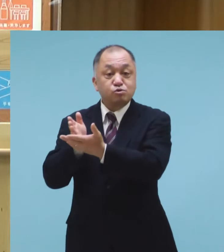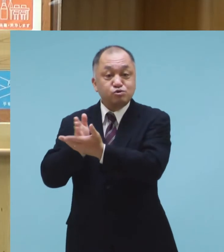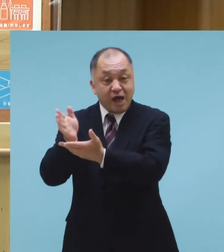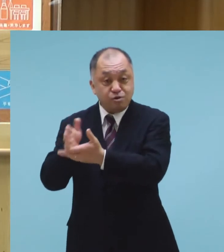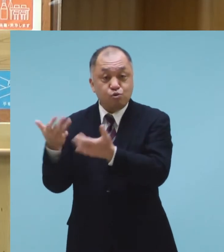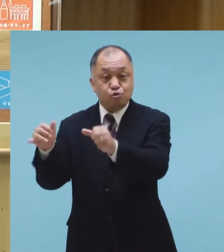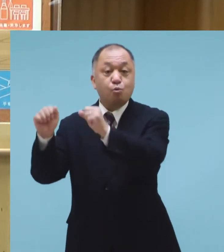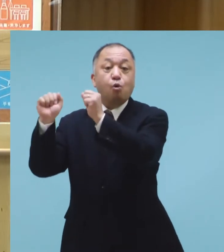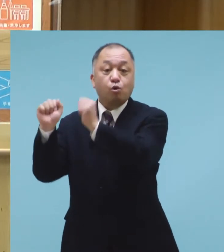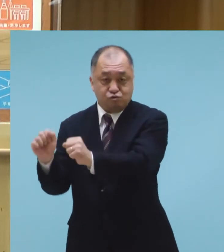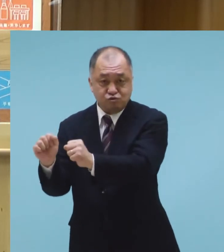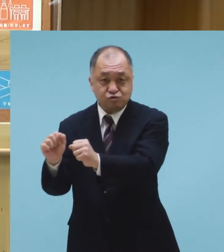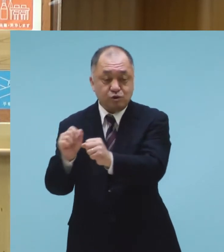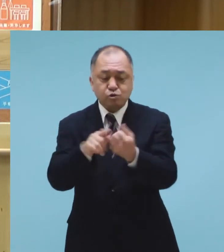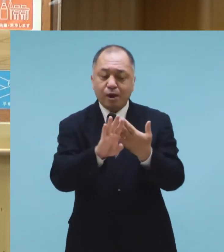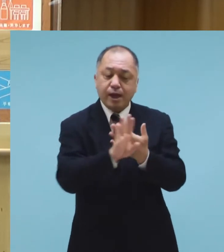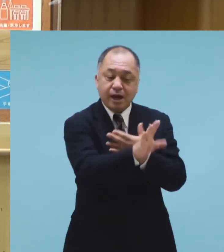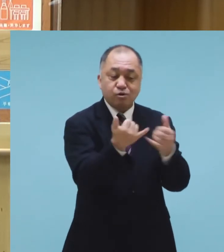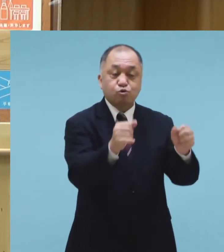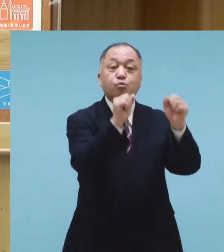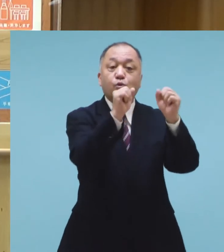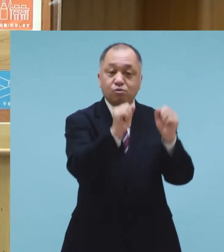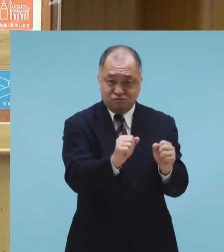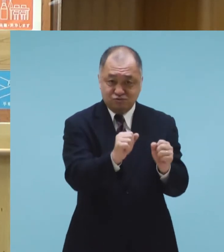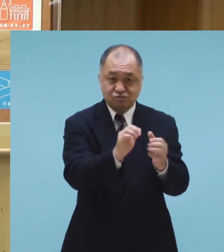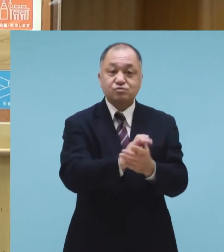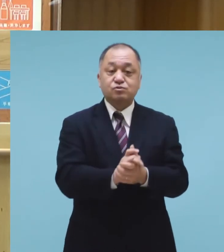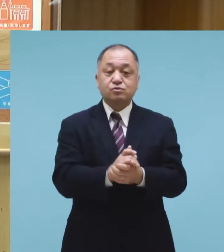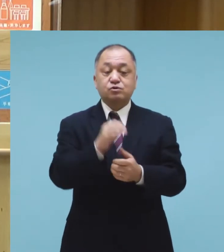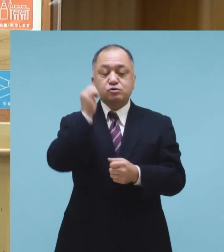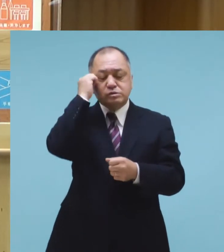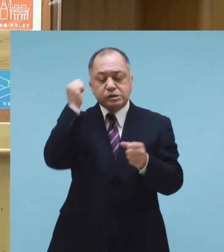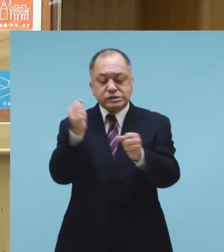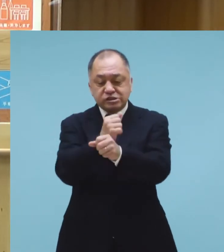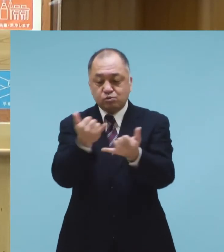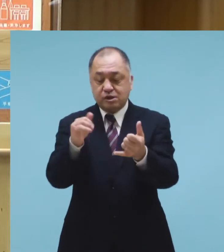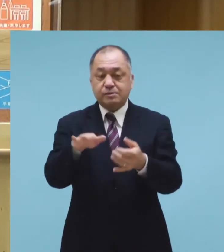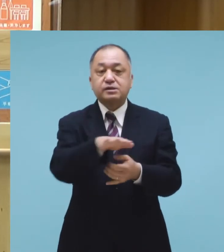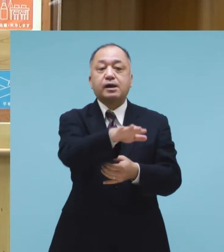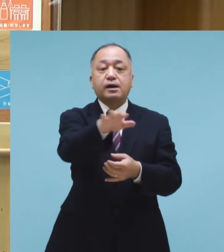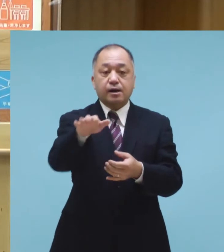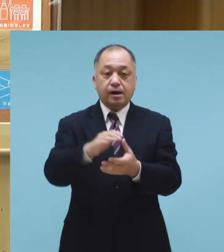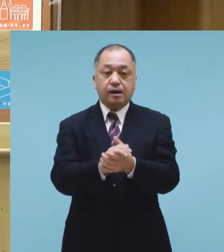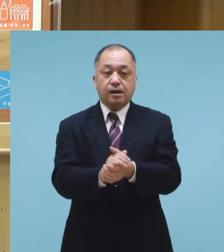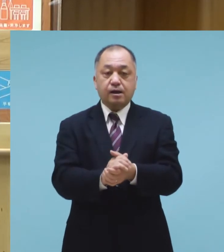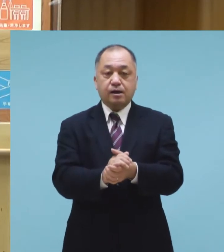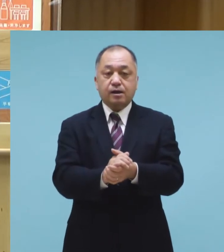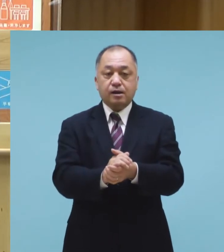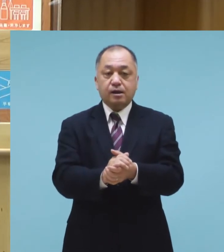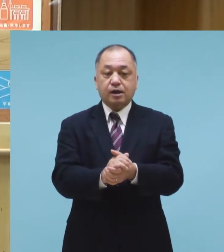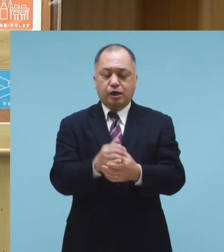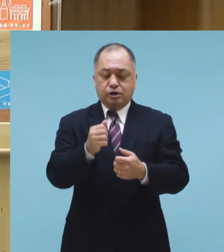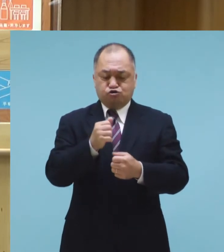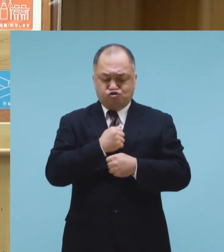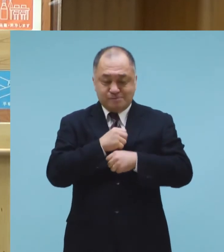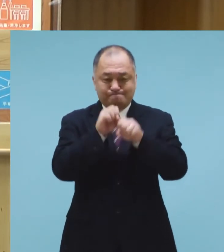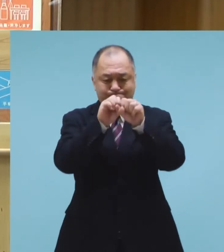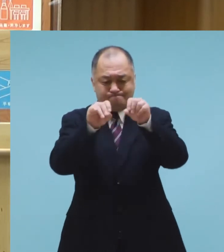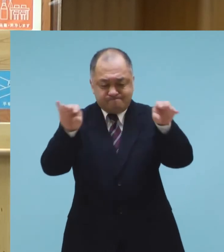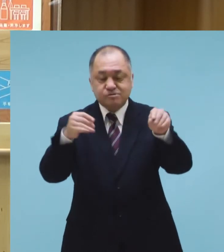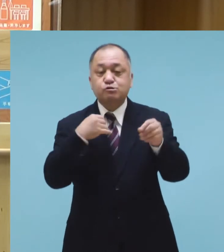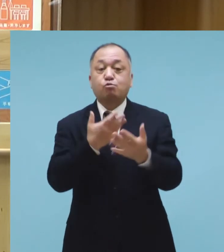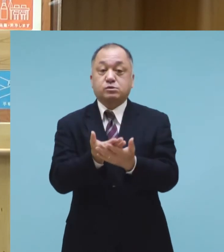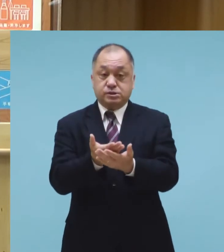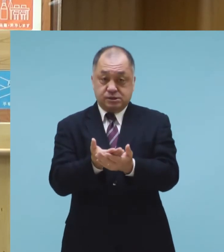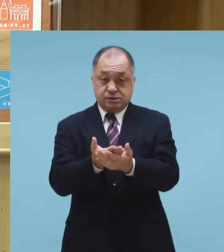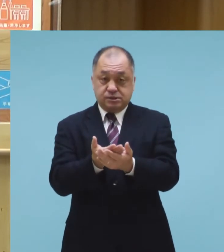しかしたら利用されるかもしれません。でその時に、宿泊事業者の方からやはりしっかり注意喚起をしていただく、それは利用者だけでは